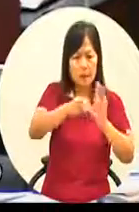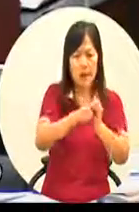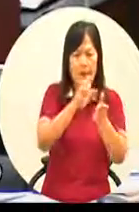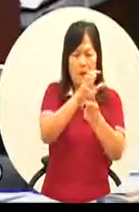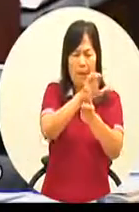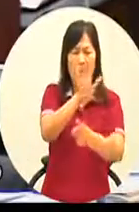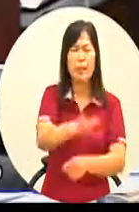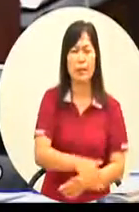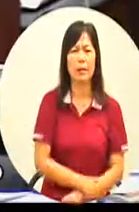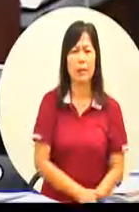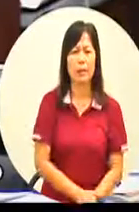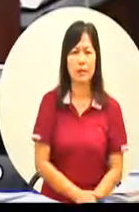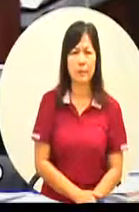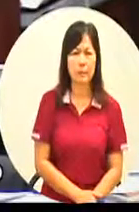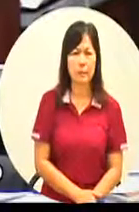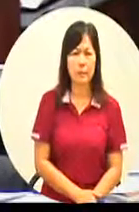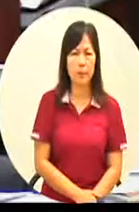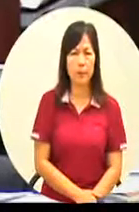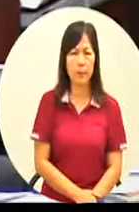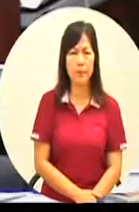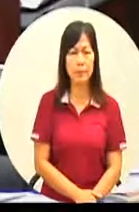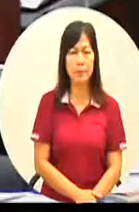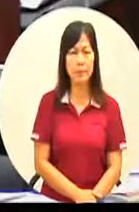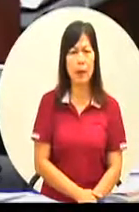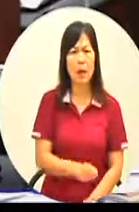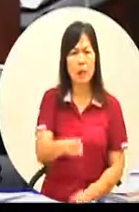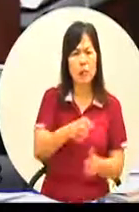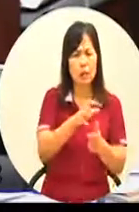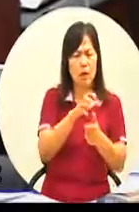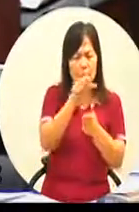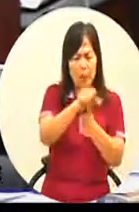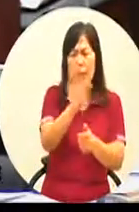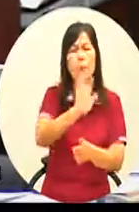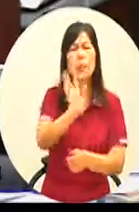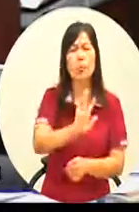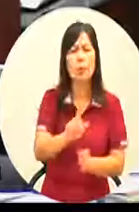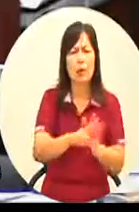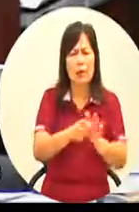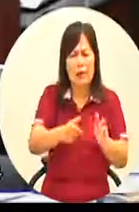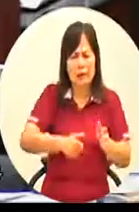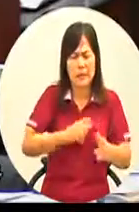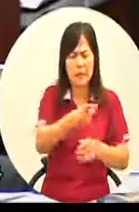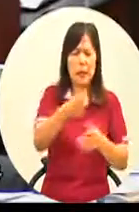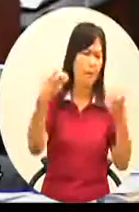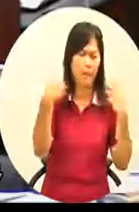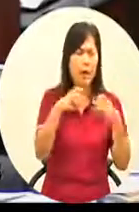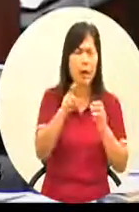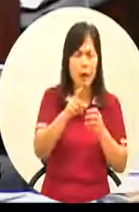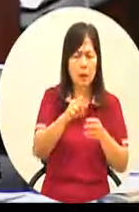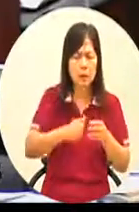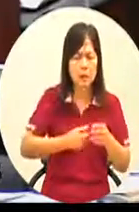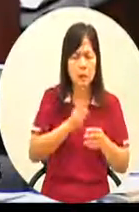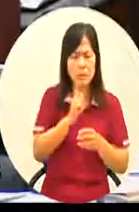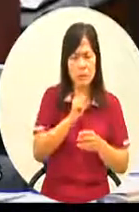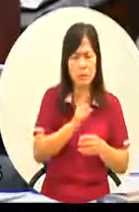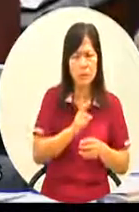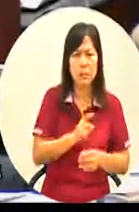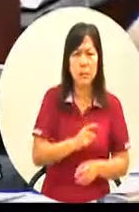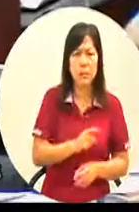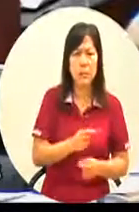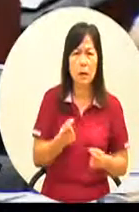人。哦，啊，这满面成主了，这属实是因无用啊，是安怎讲真的啦？属实